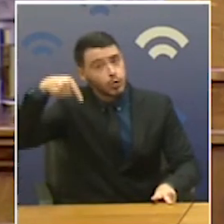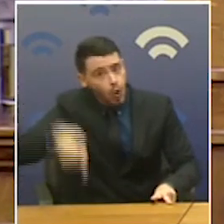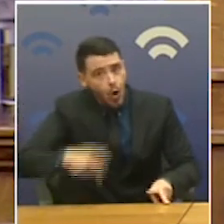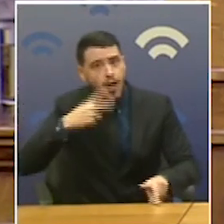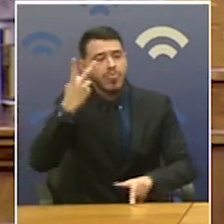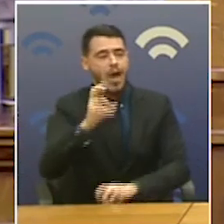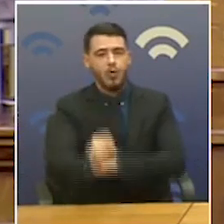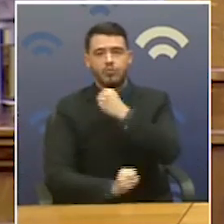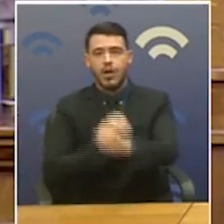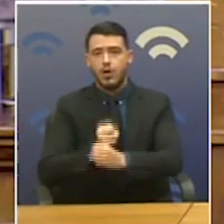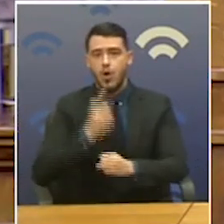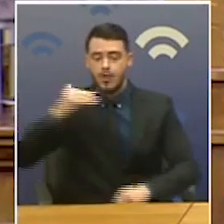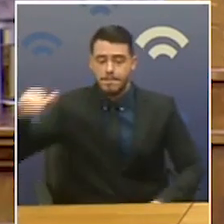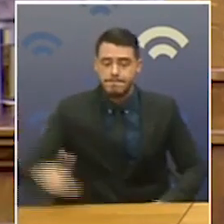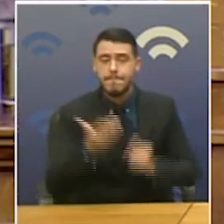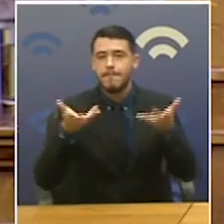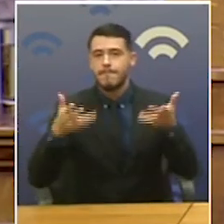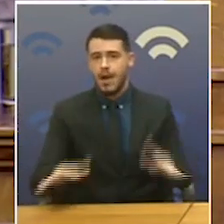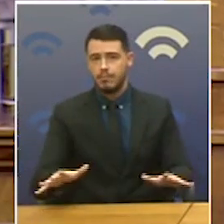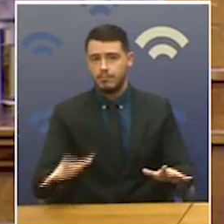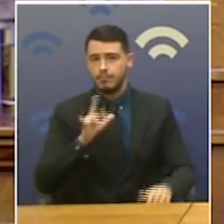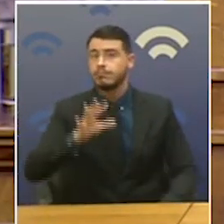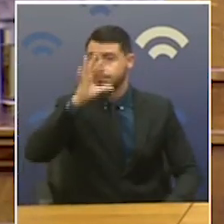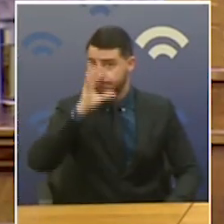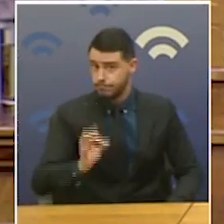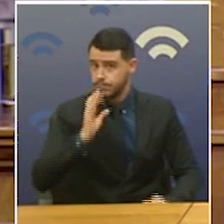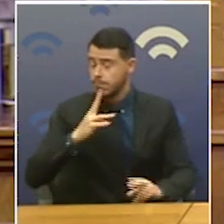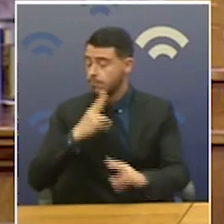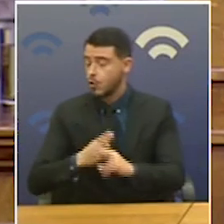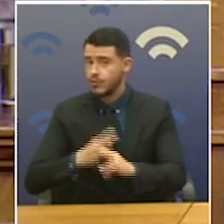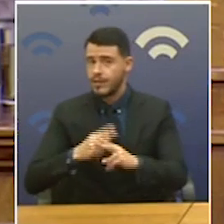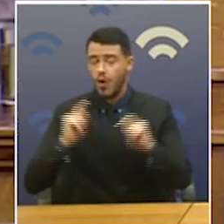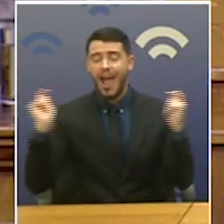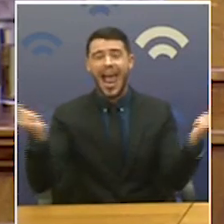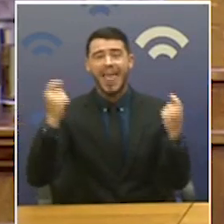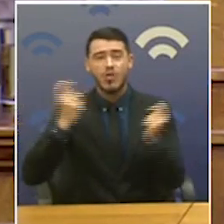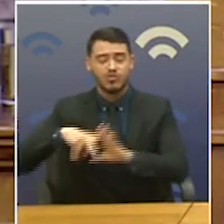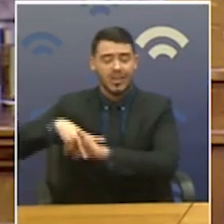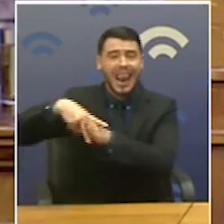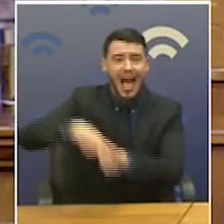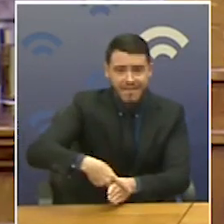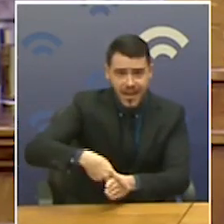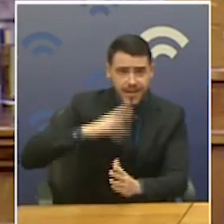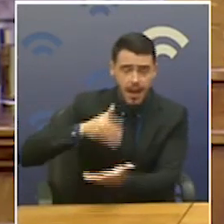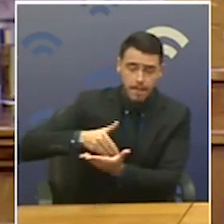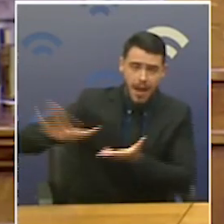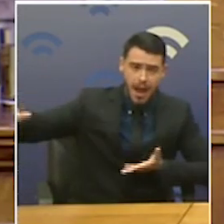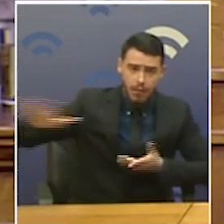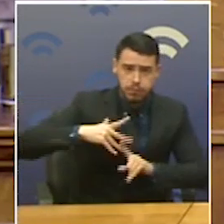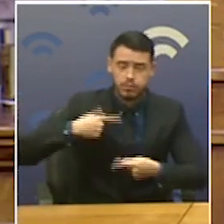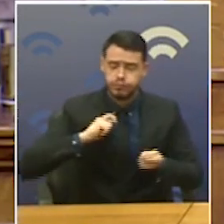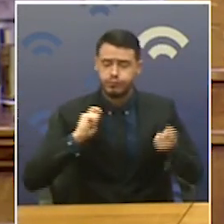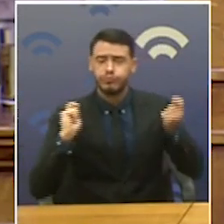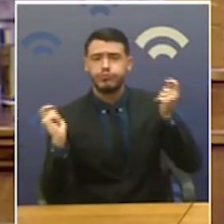Πράγματι, είναι μεγαλειώδες ένα έθνος να ανορθώνεται, να αγωνίζεται